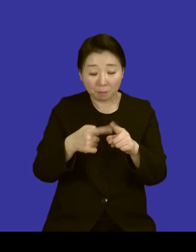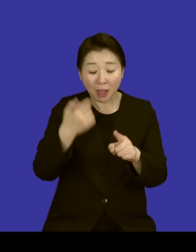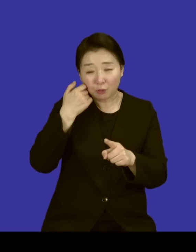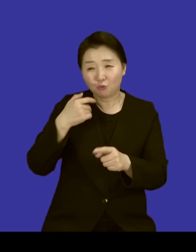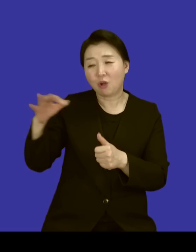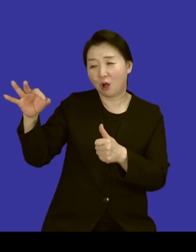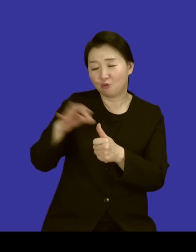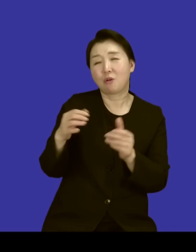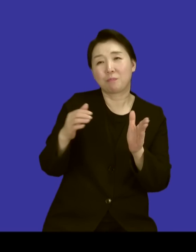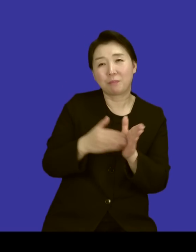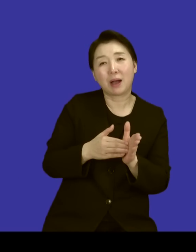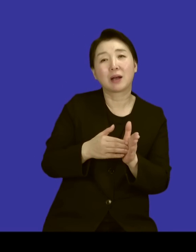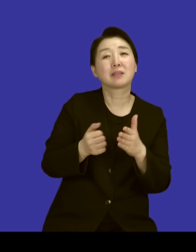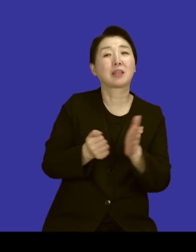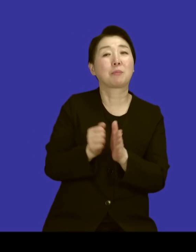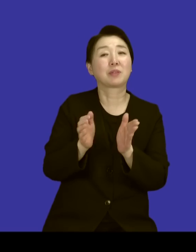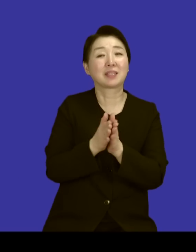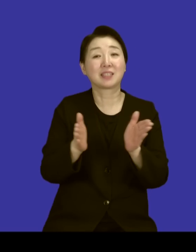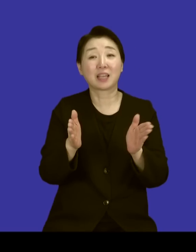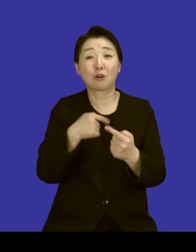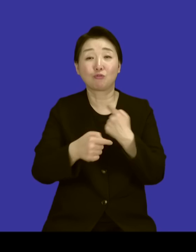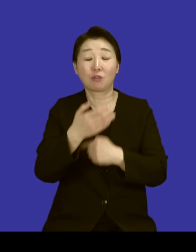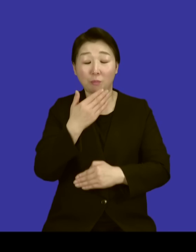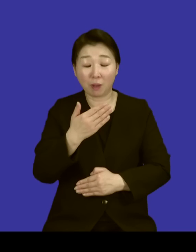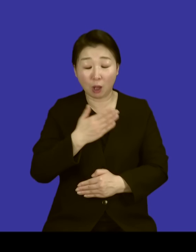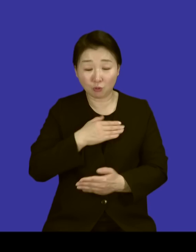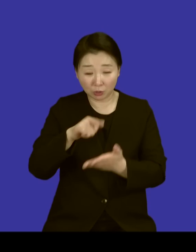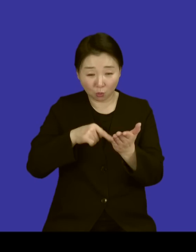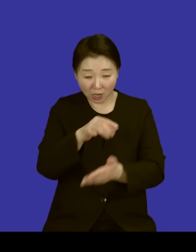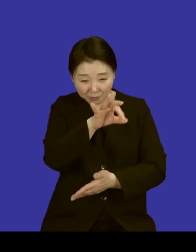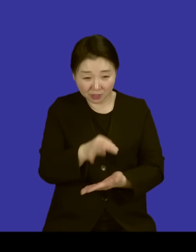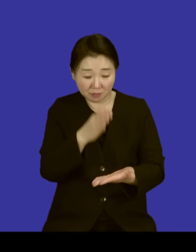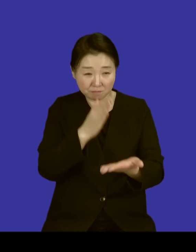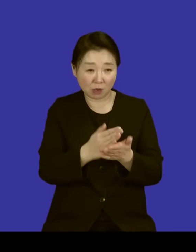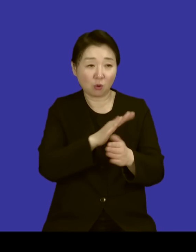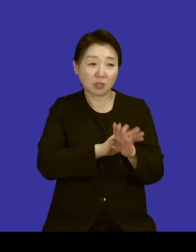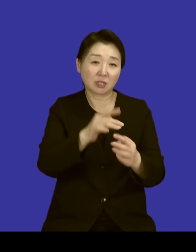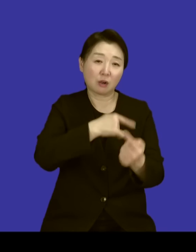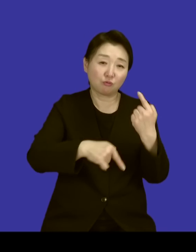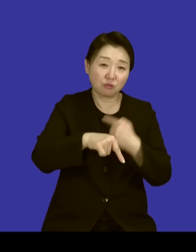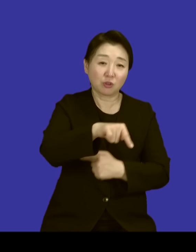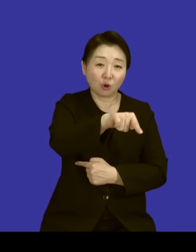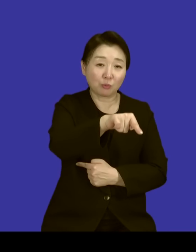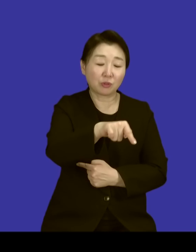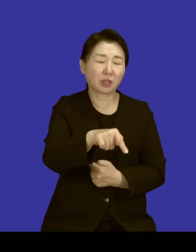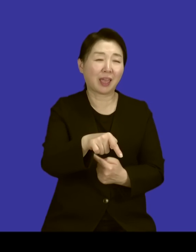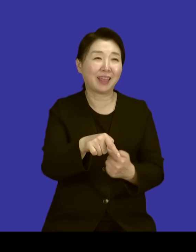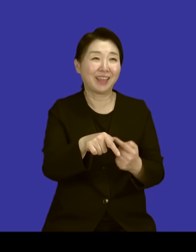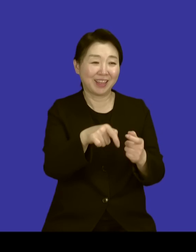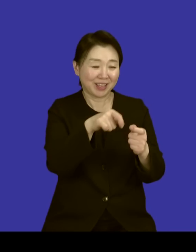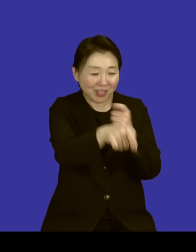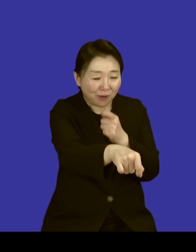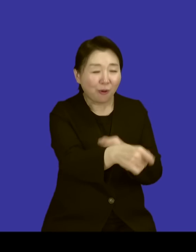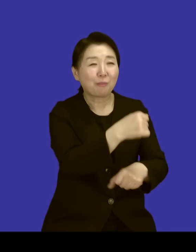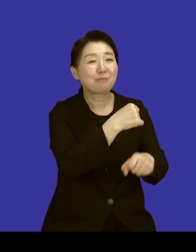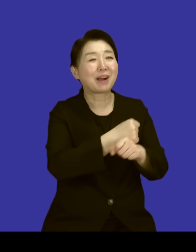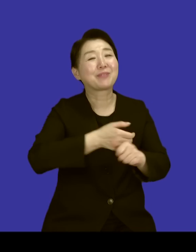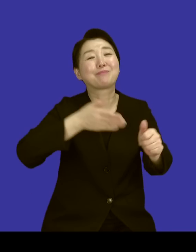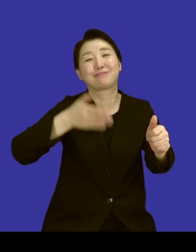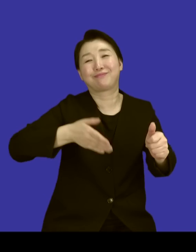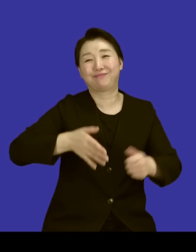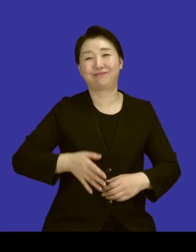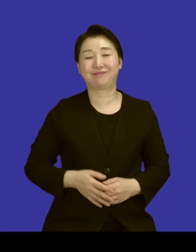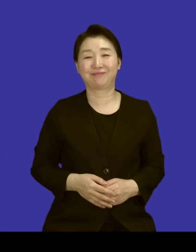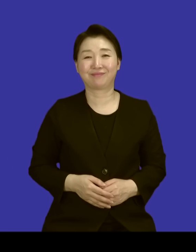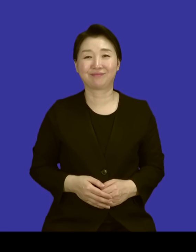때문에 시작한 거다. 네. 우리한테 갚지 말고 잘 하셔가지고 여러분들이 2호점을 만드시라고 예. 이렇게 말씀해요.